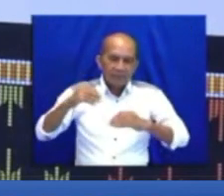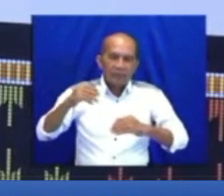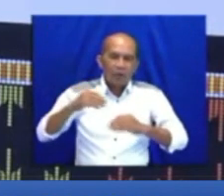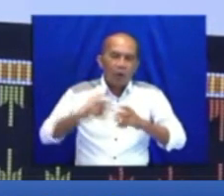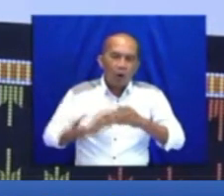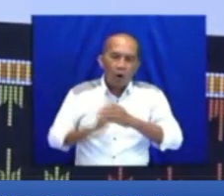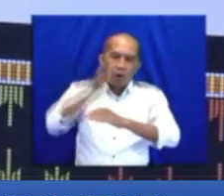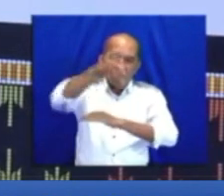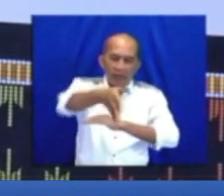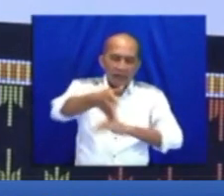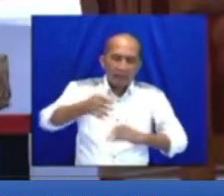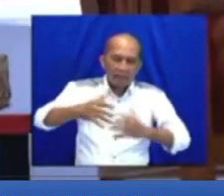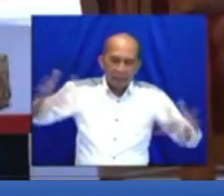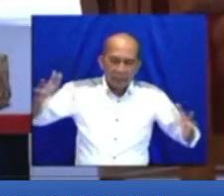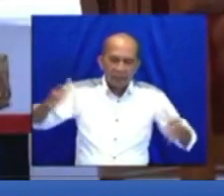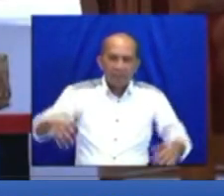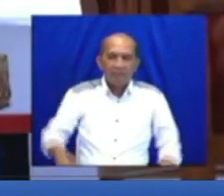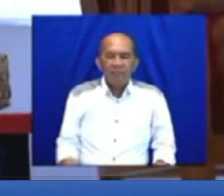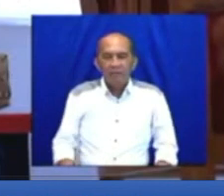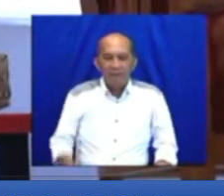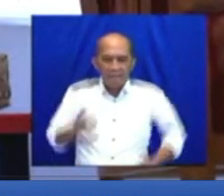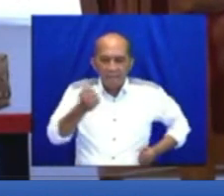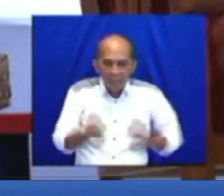lompatan raksasa mengejar